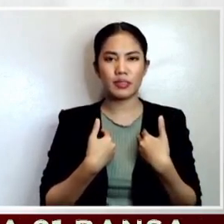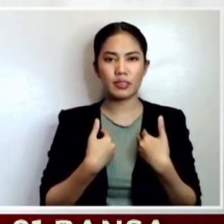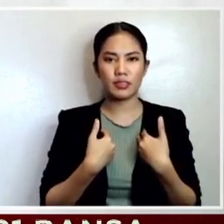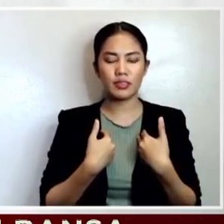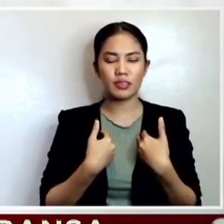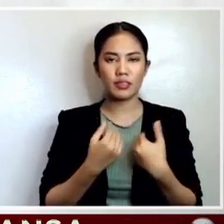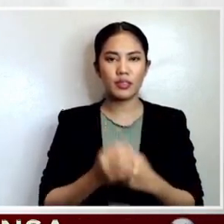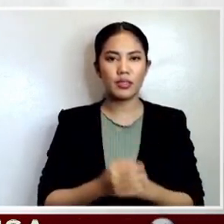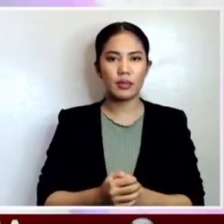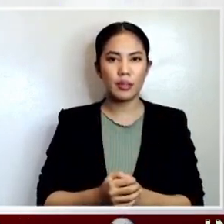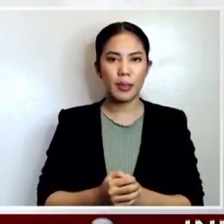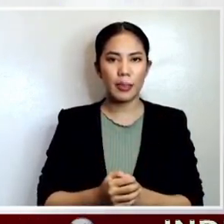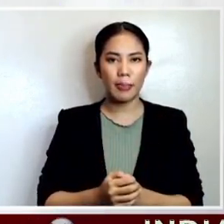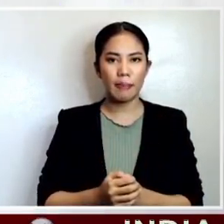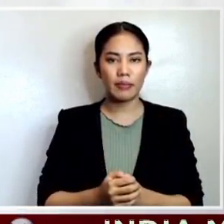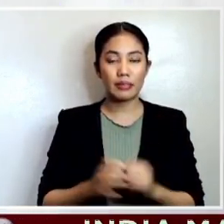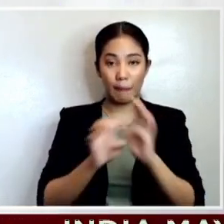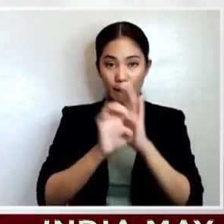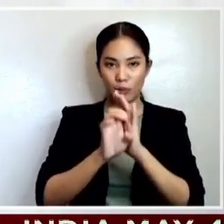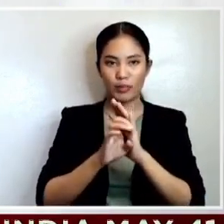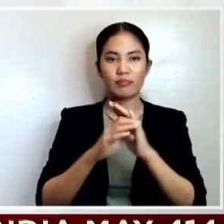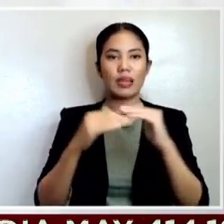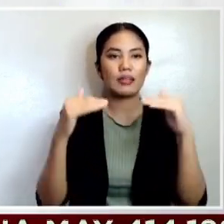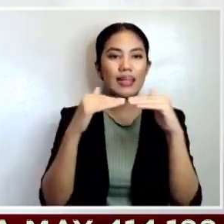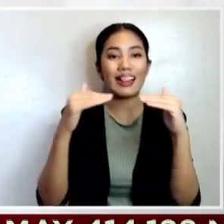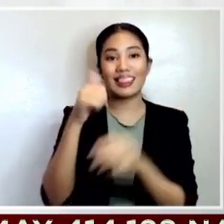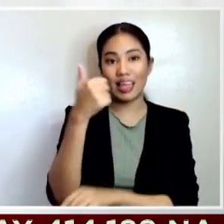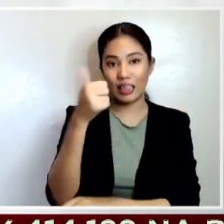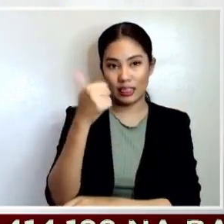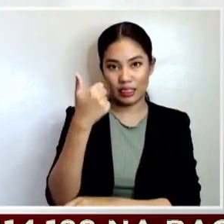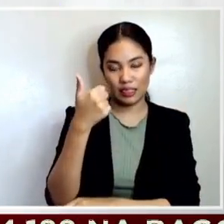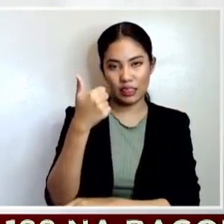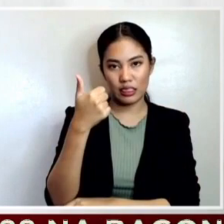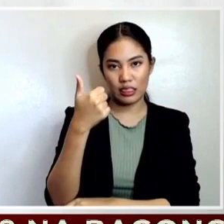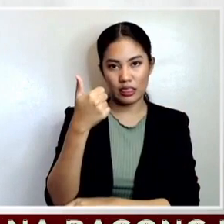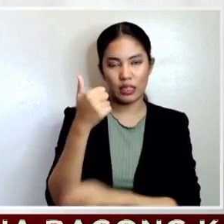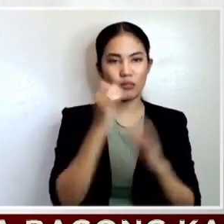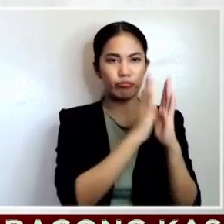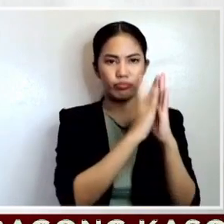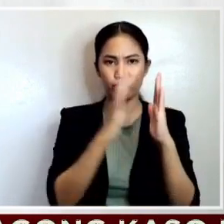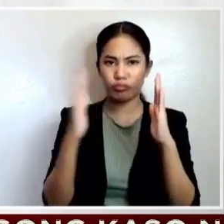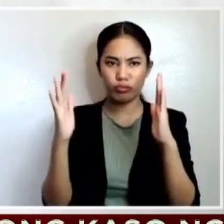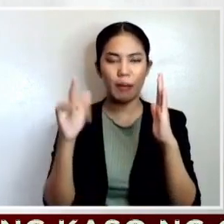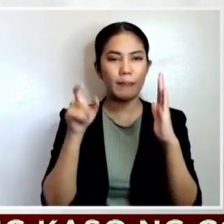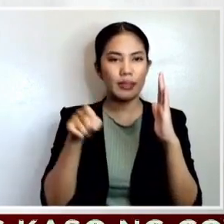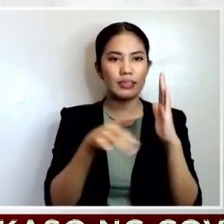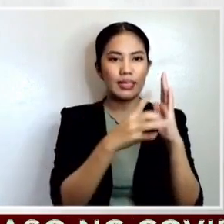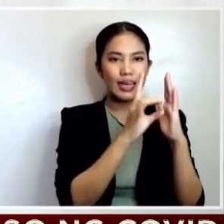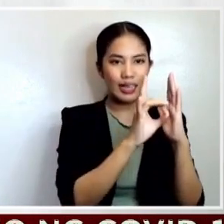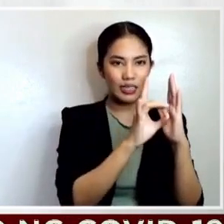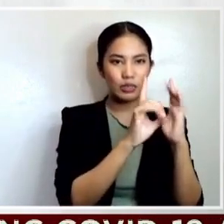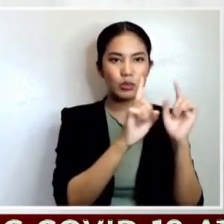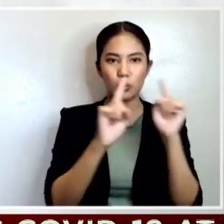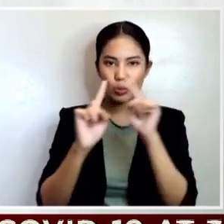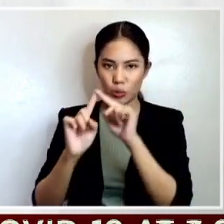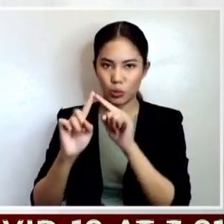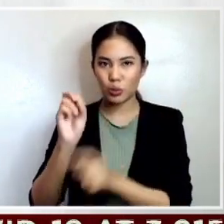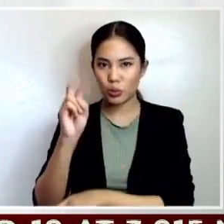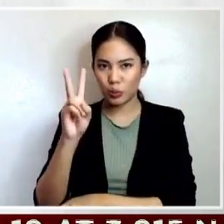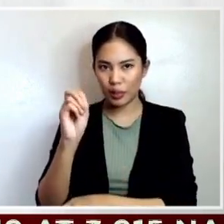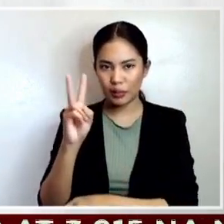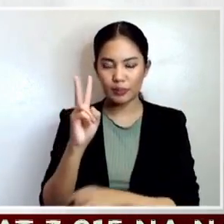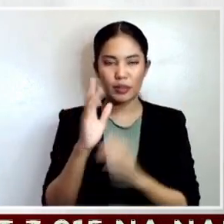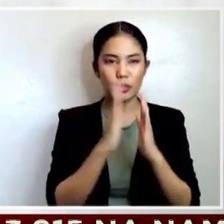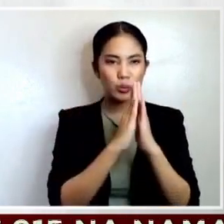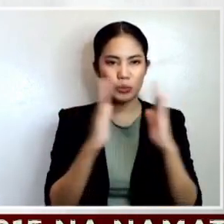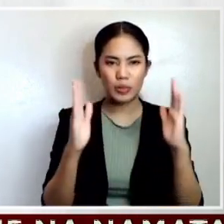10 micrograms ang pumasok sa katawan mo. Meron yang range na 8 to 12, parang ganon. So hindi very